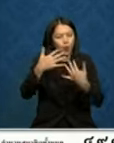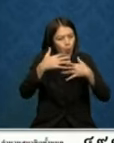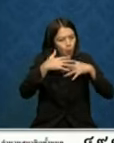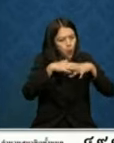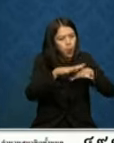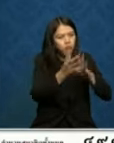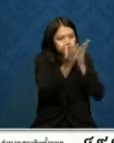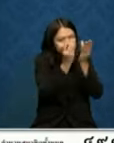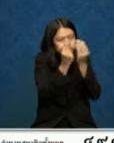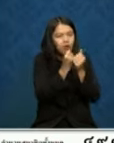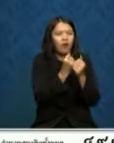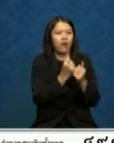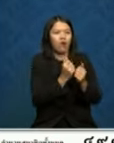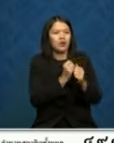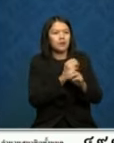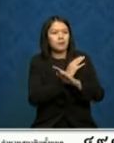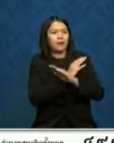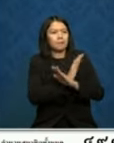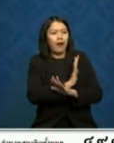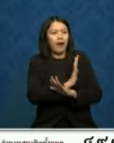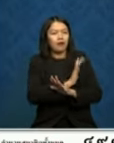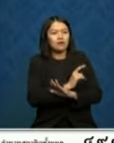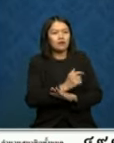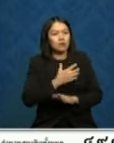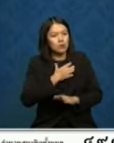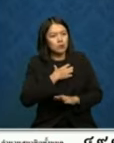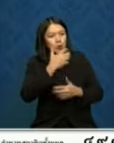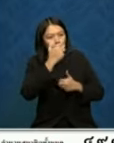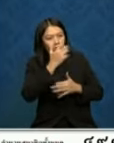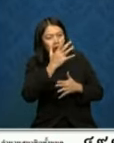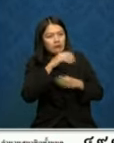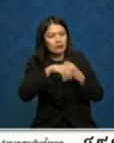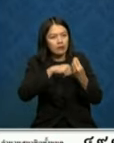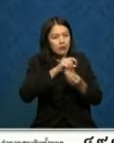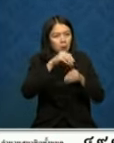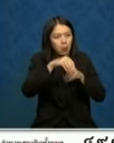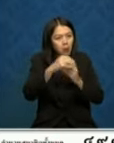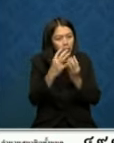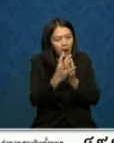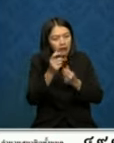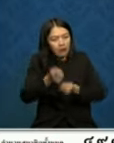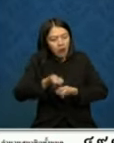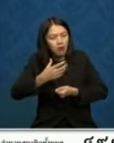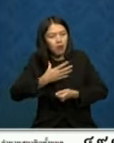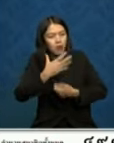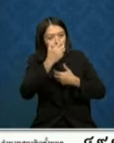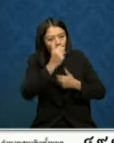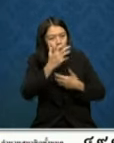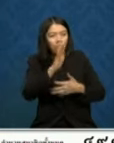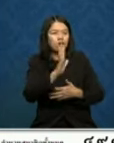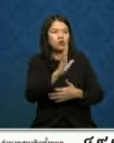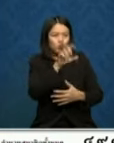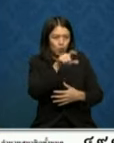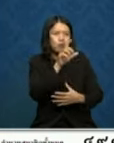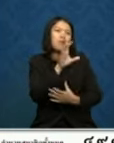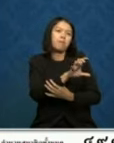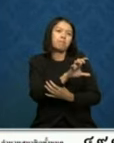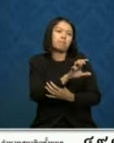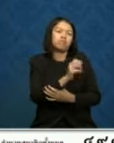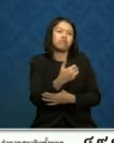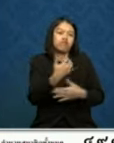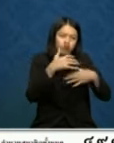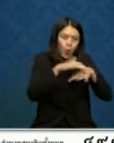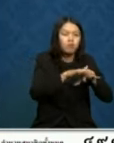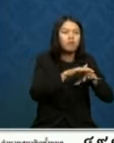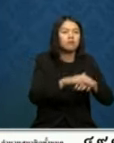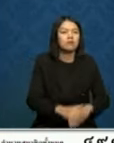มอย่างไม่มีทางเลือกนะคะไม่ว่าพวกเขาเนี่ยจะสนใจในการเข้าไปประกอบอาชีพเป็นเกษตรกรหลังจากการพ้นโทษหรือไม่นะคะ